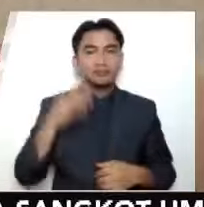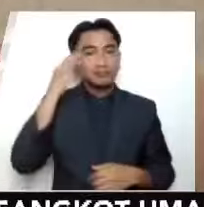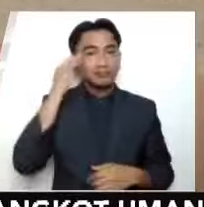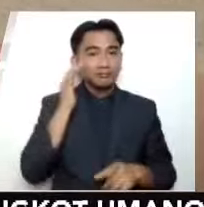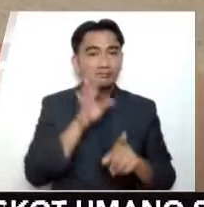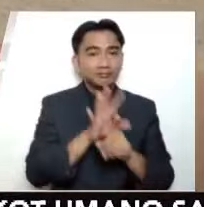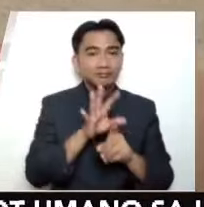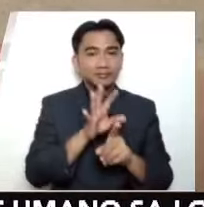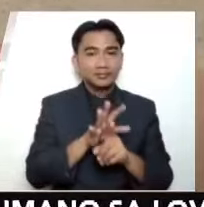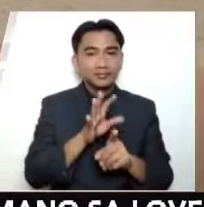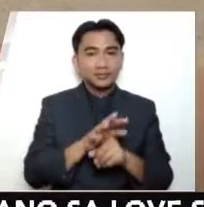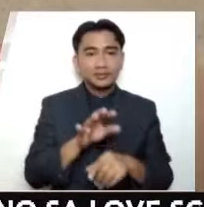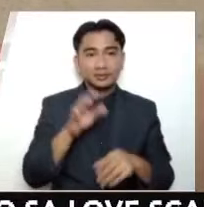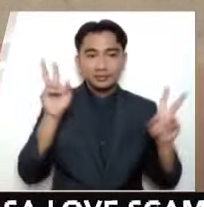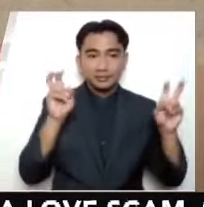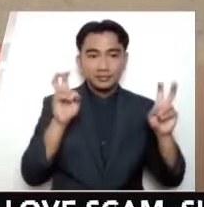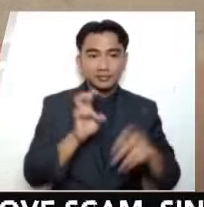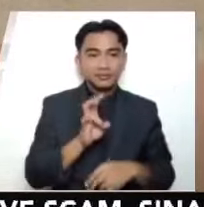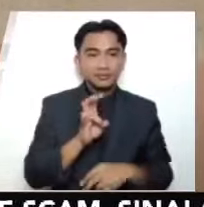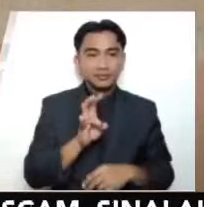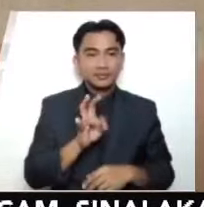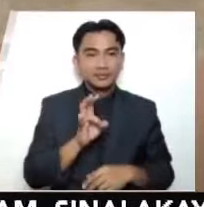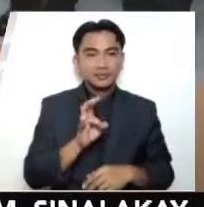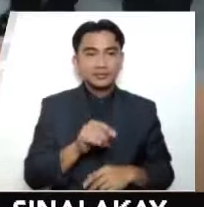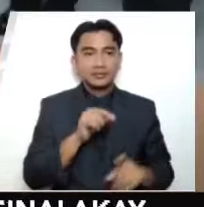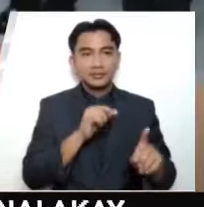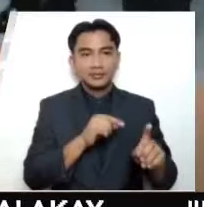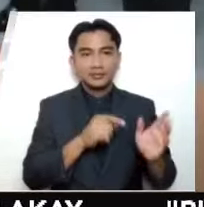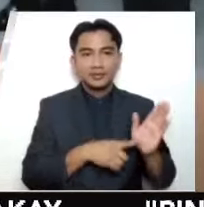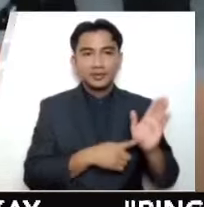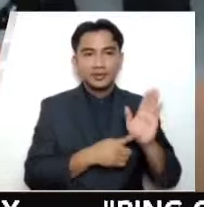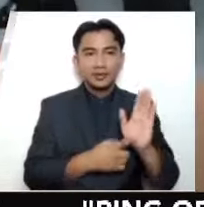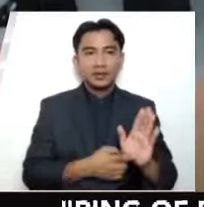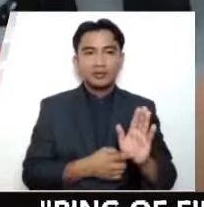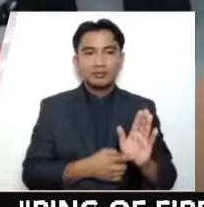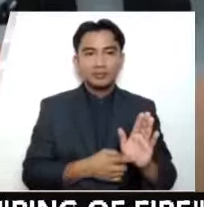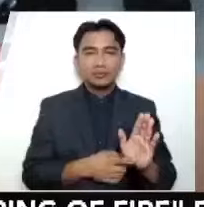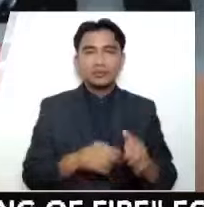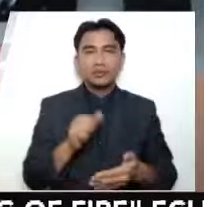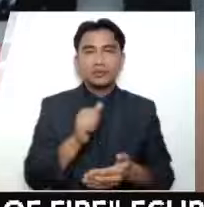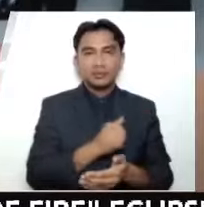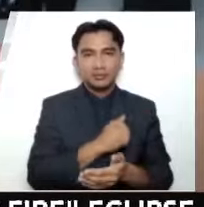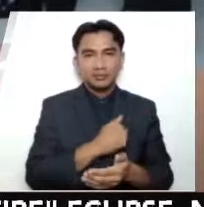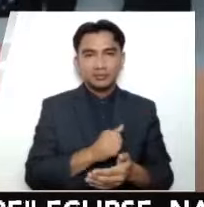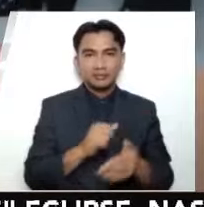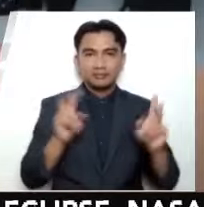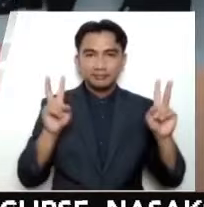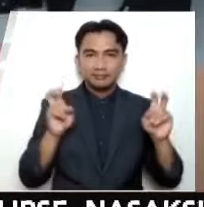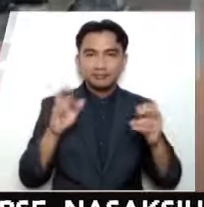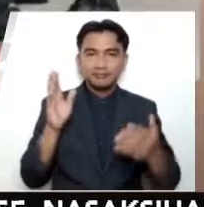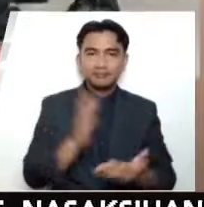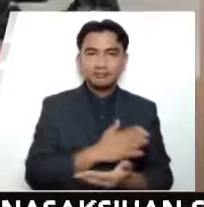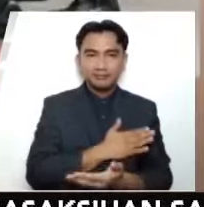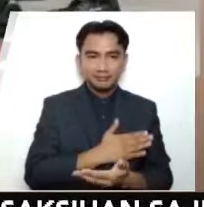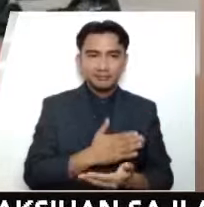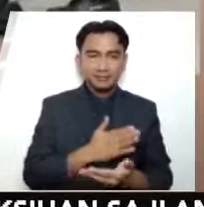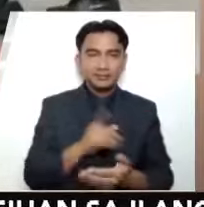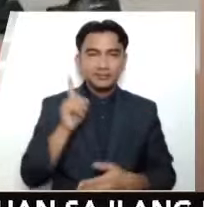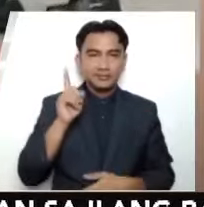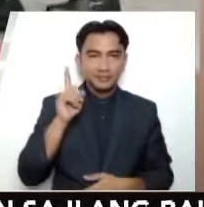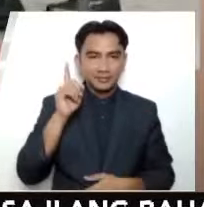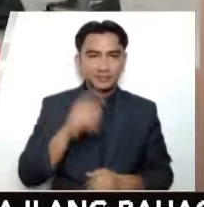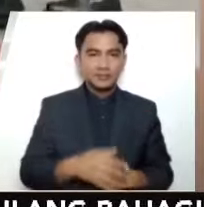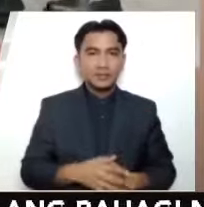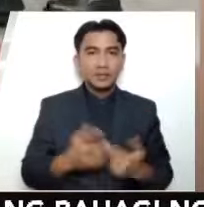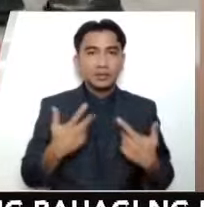12th mini-album na Spill the Feels. Isa nilang single, featured ang American DJ at record producer